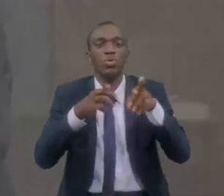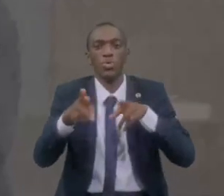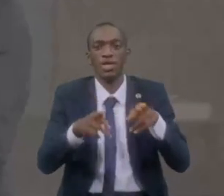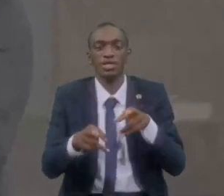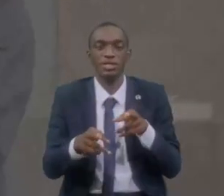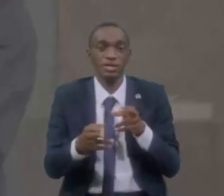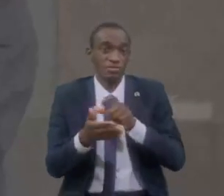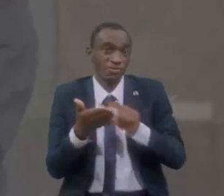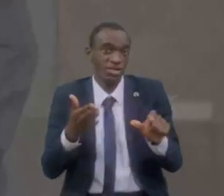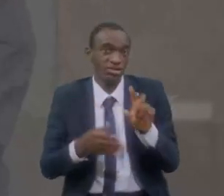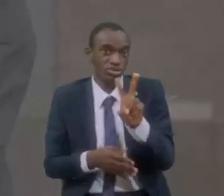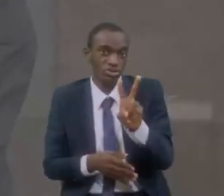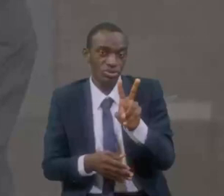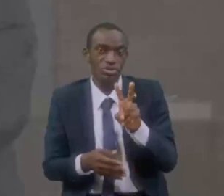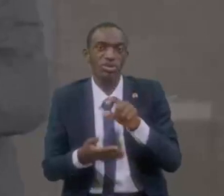Verset 2,